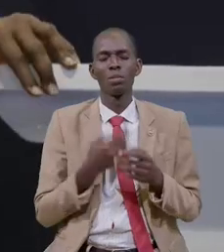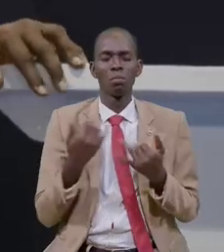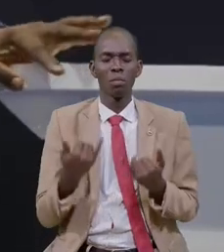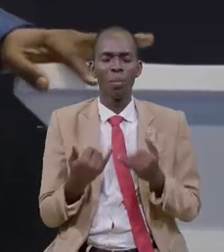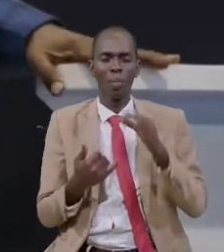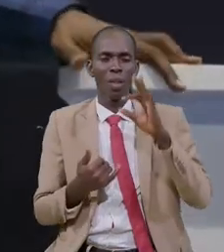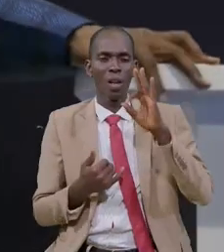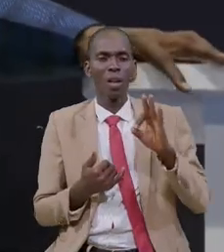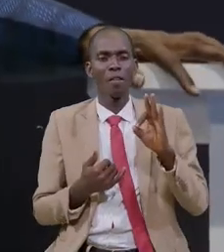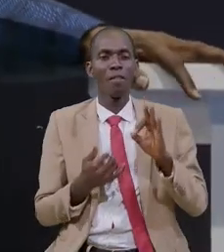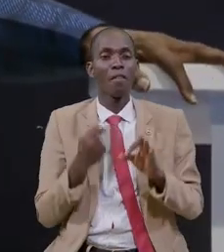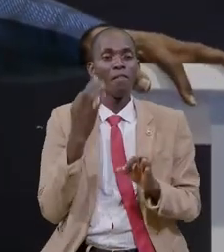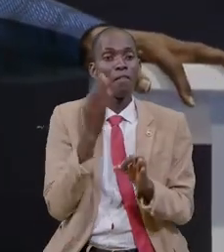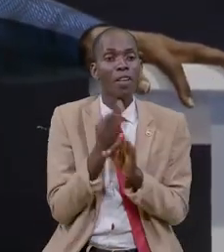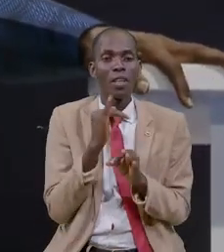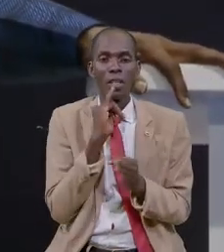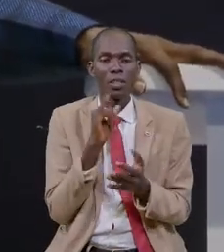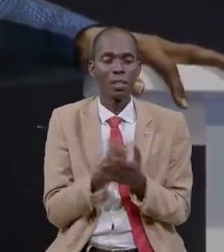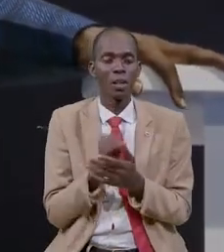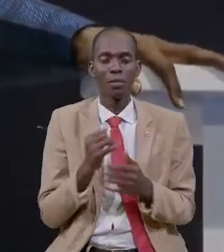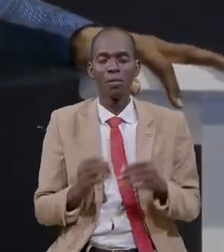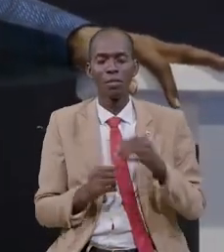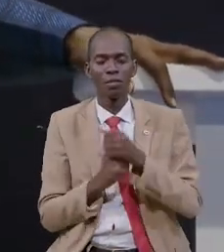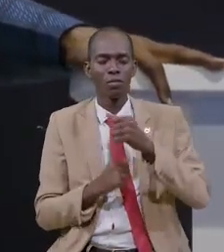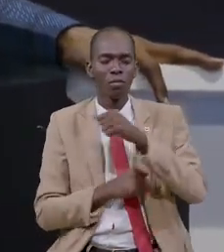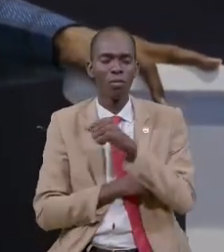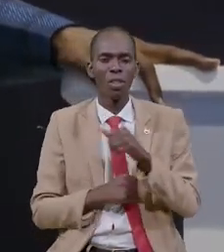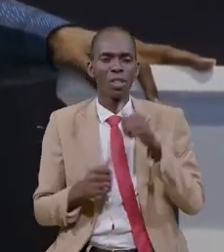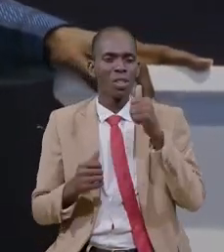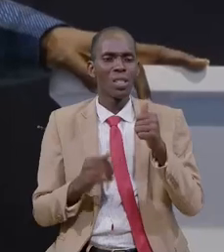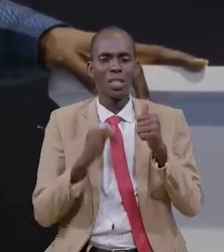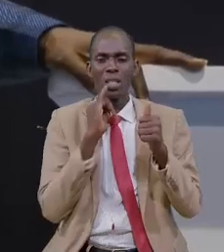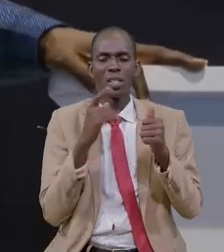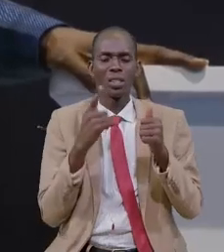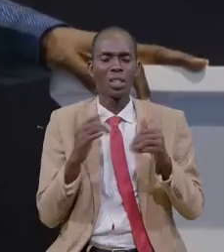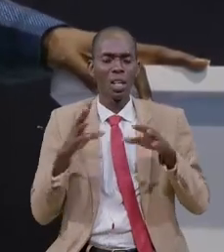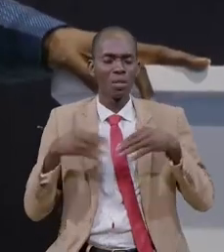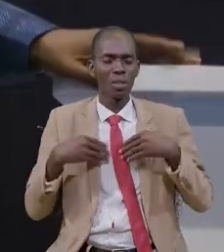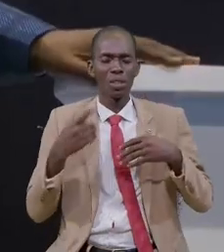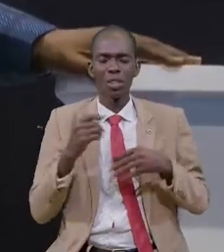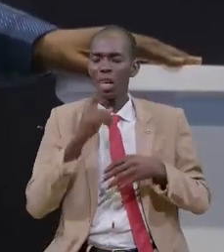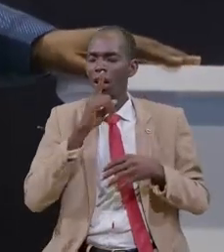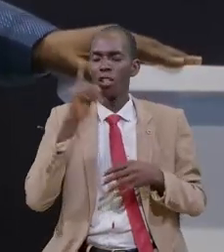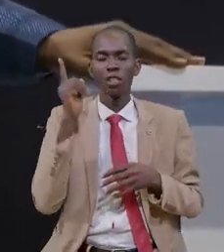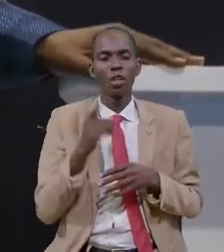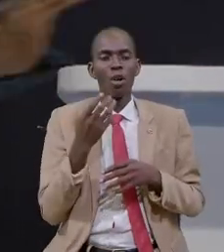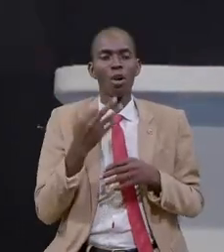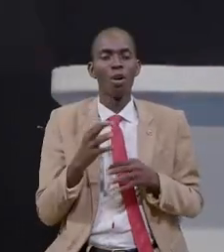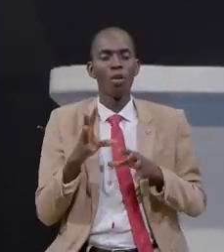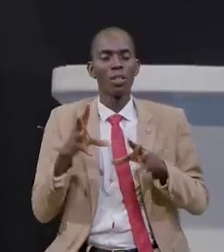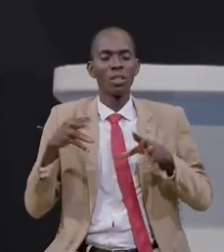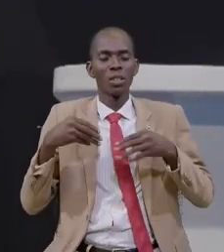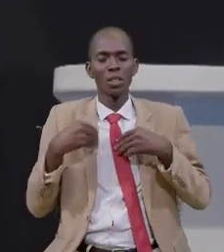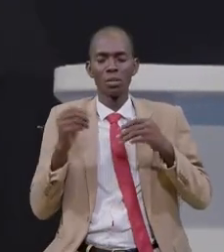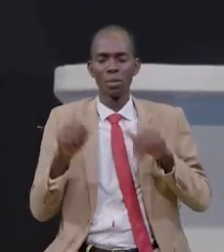F, la fondation. La foi, cette fondation. A, c'est l'assurance de l'acceptation. L'assurance de l'acceptation. Après